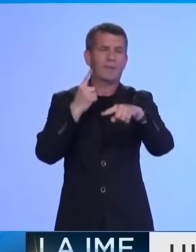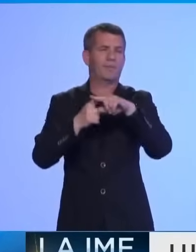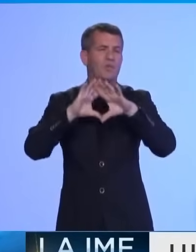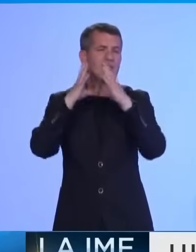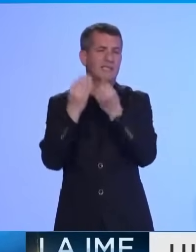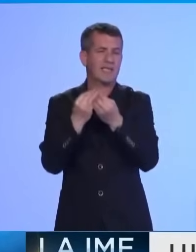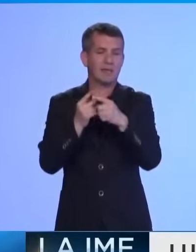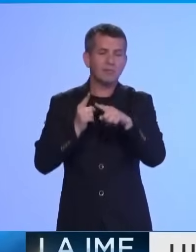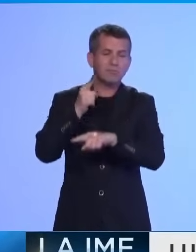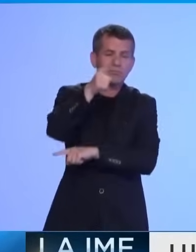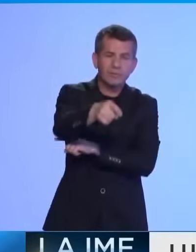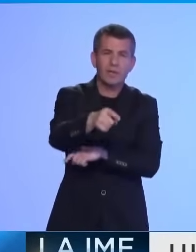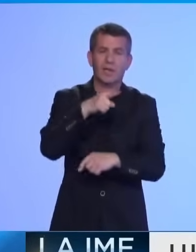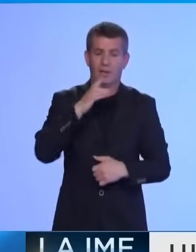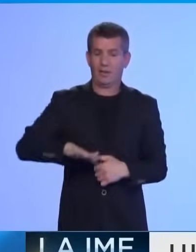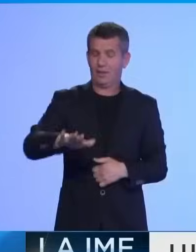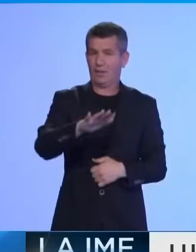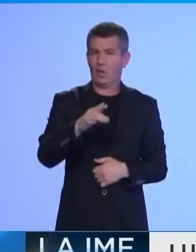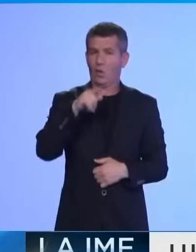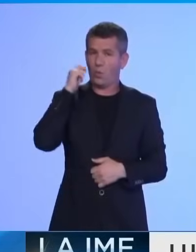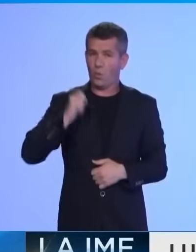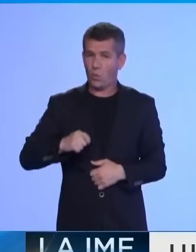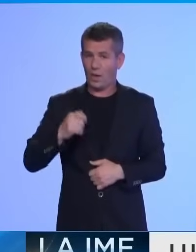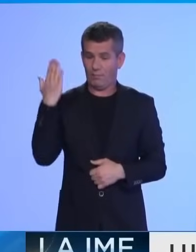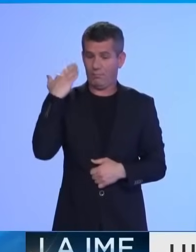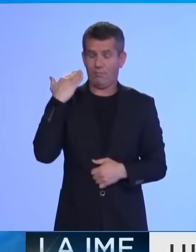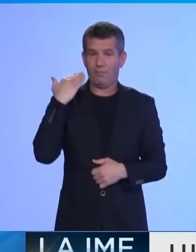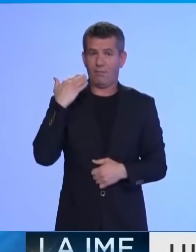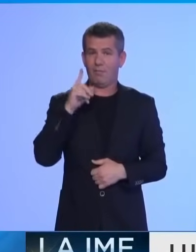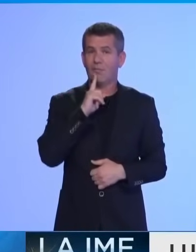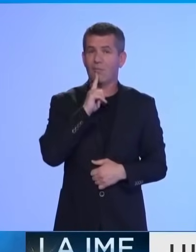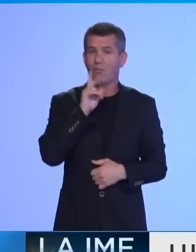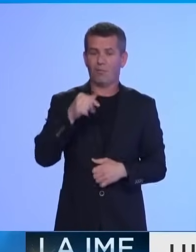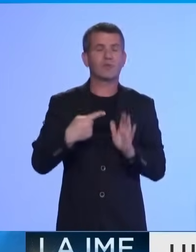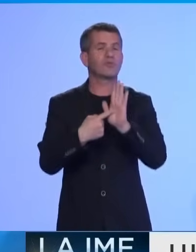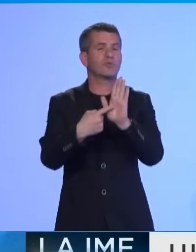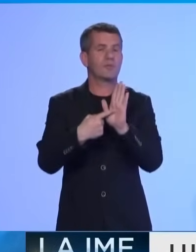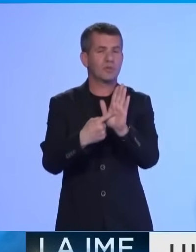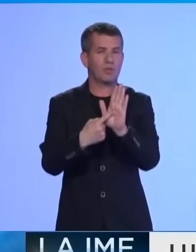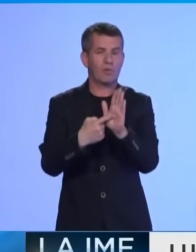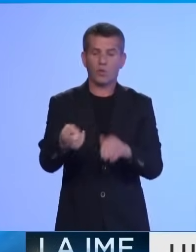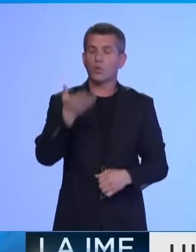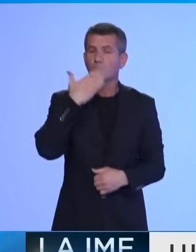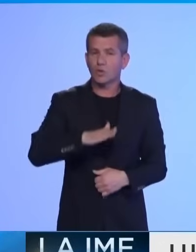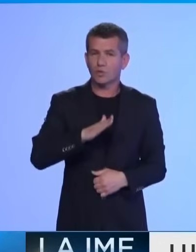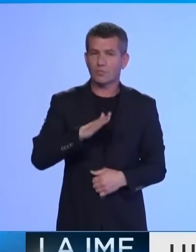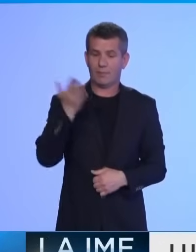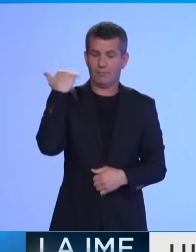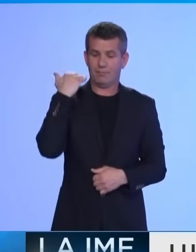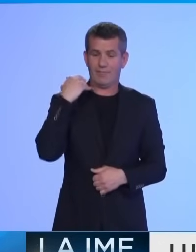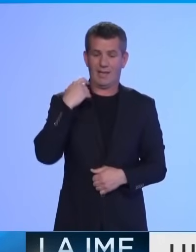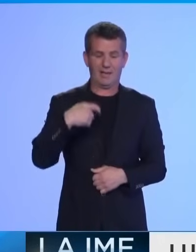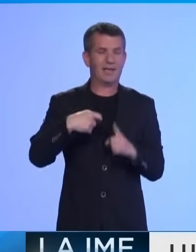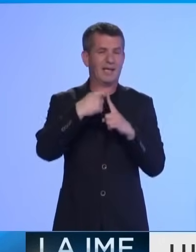të përdorim vetëm brenda territorit sovran të Ukrainës. Ka pasur disa shembuj të përdorimit të tij të suksesshëm në krimene pushtuar nga